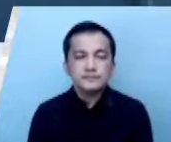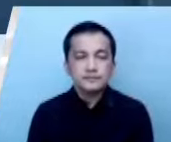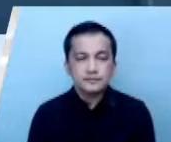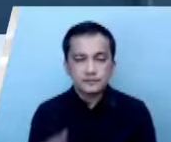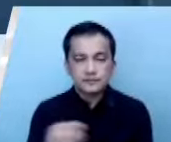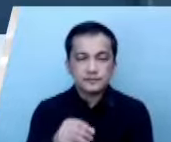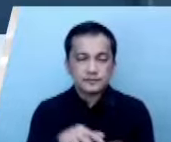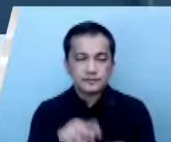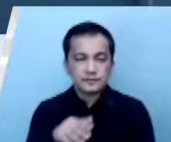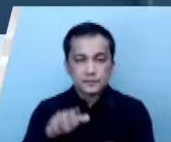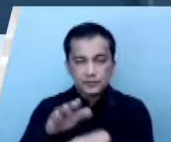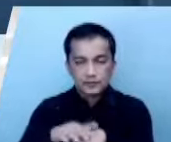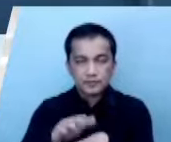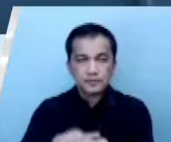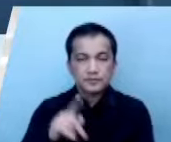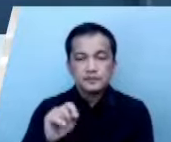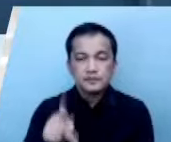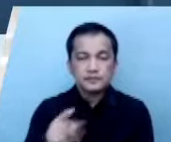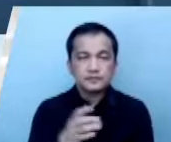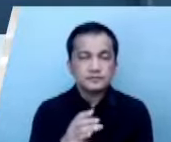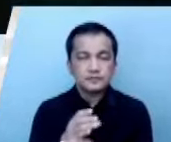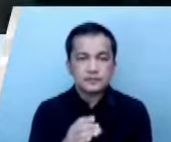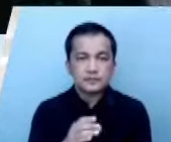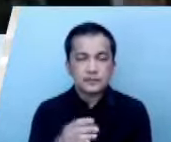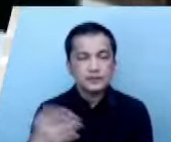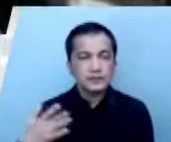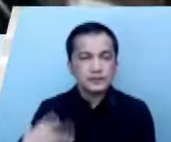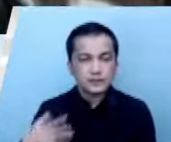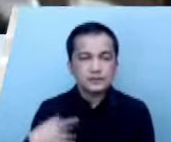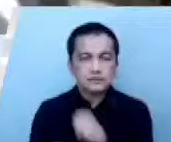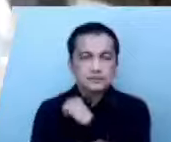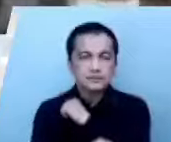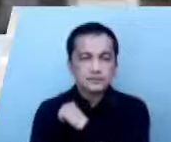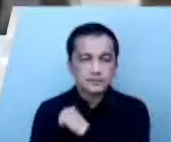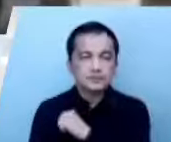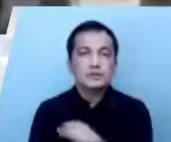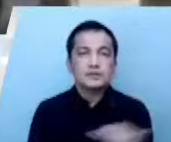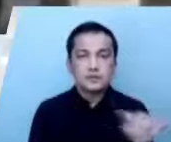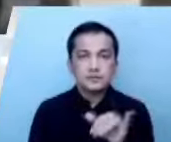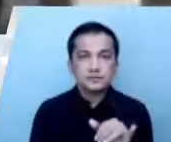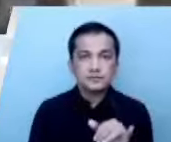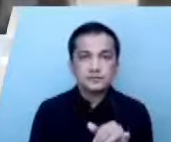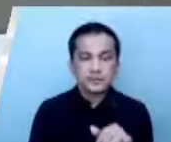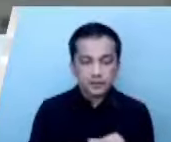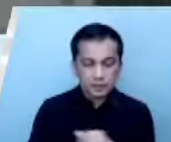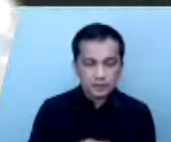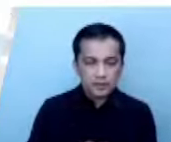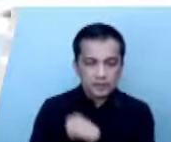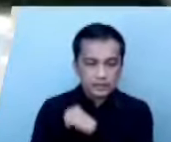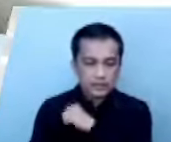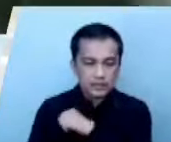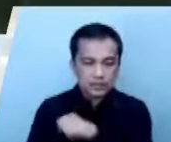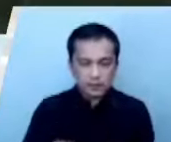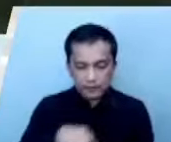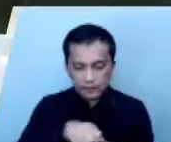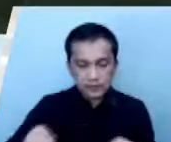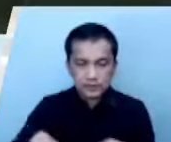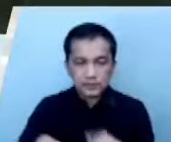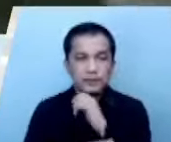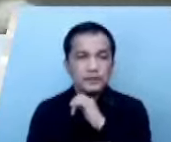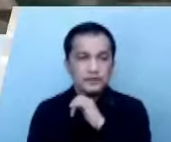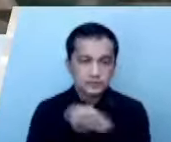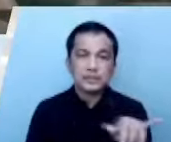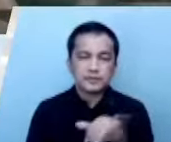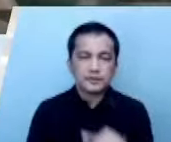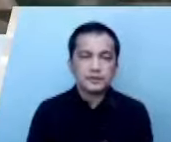PNP kaugnay sa pag-iingat sa mga modus ng mga kawatan, gaya na lamang ng pickpocketing at bag slashing. Pinag-iingat rin ang publiko